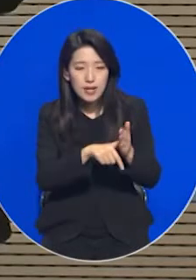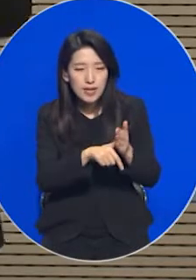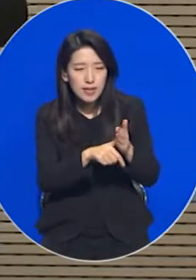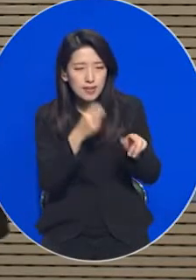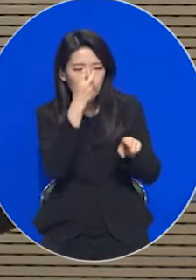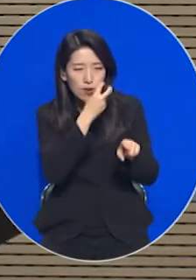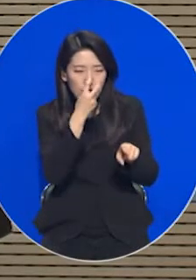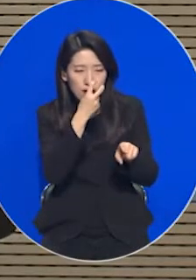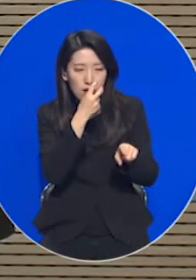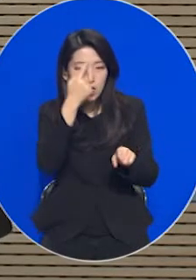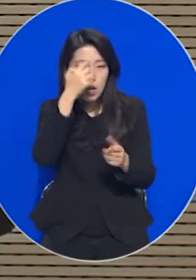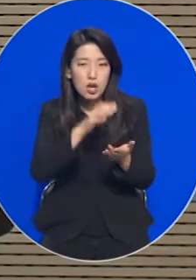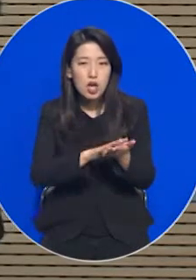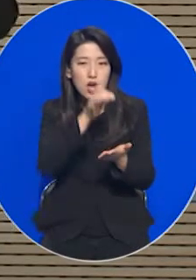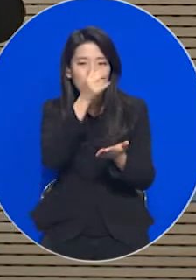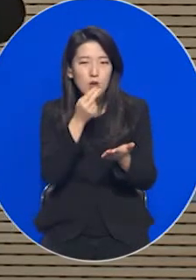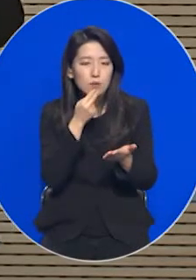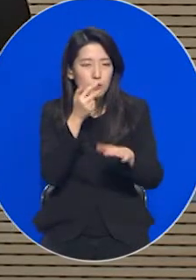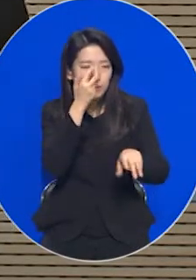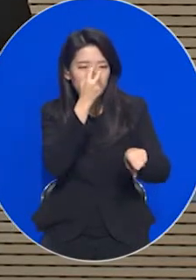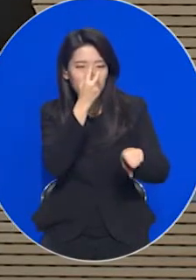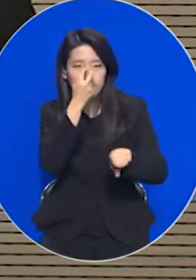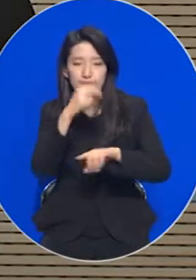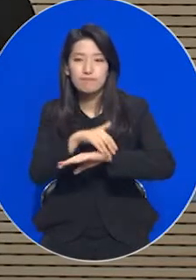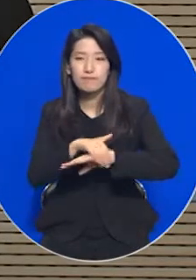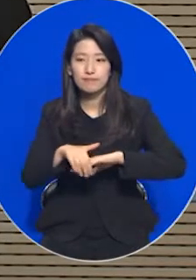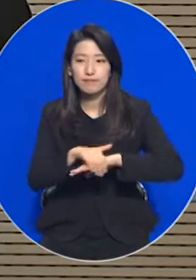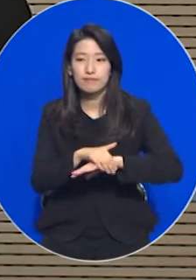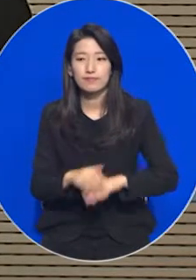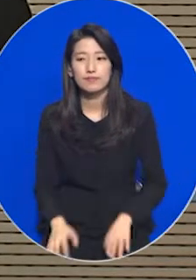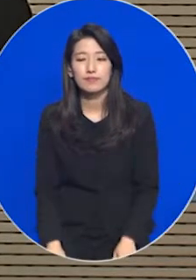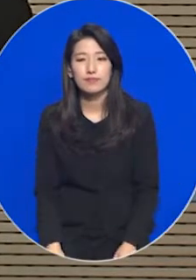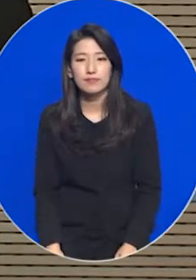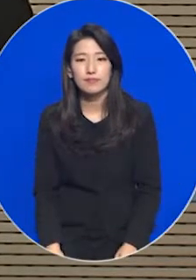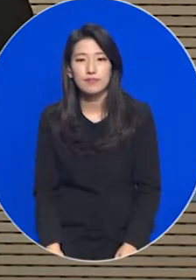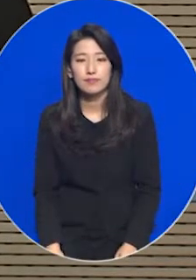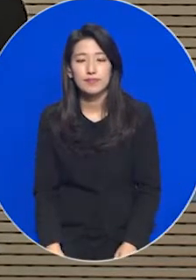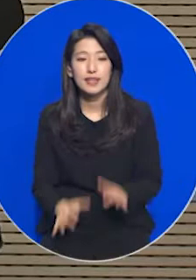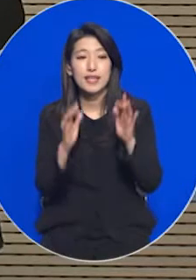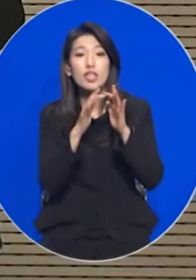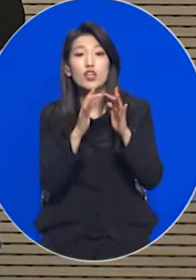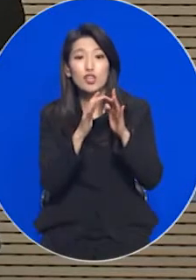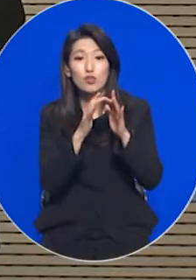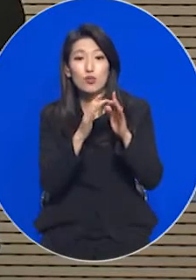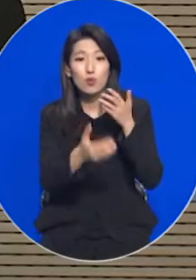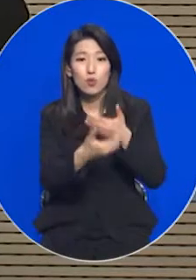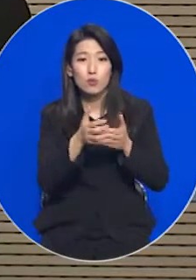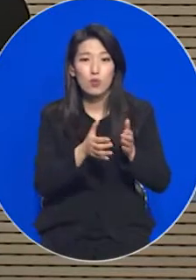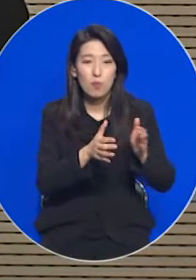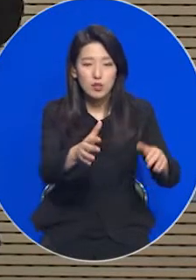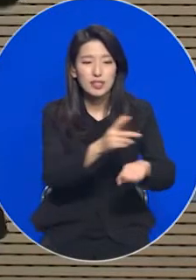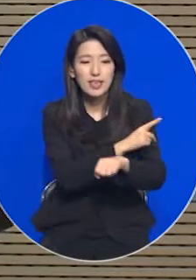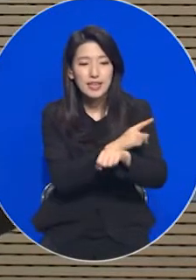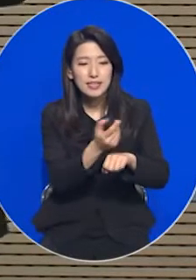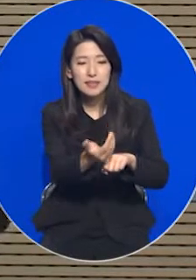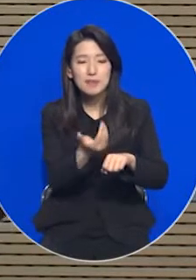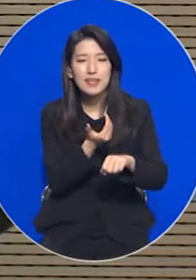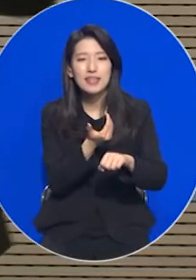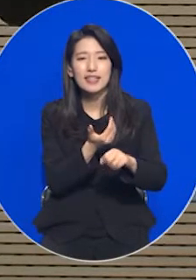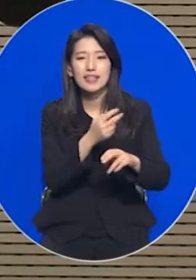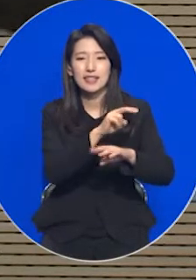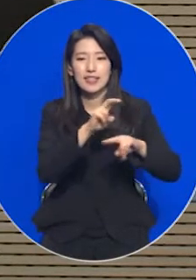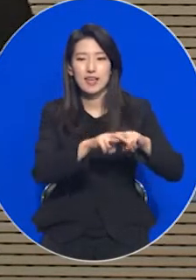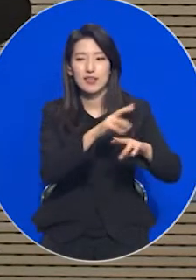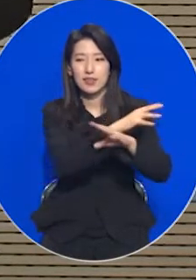활동을 강화하겠습니다. 비대면 예매와 셀프 체크인 등을 적극 활용하여 접촉에